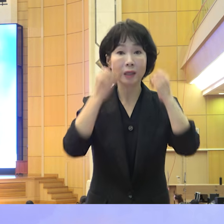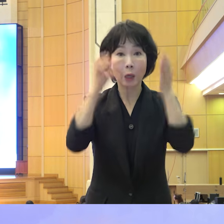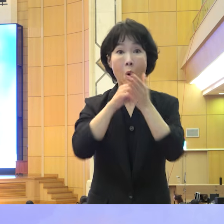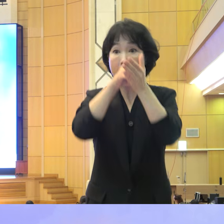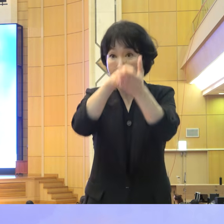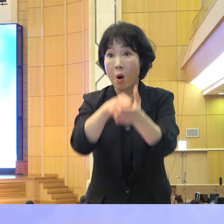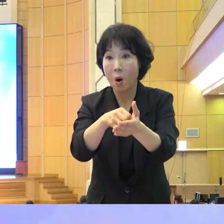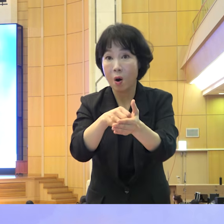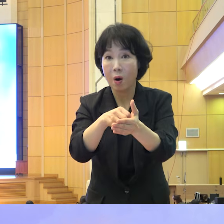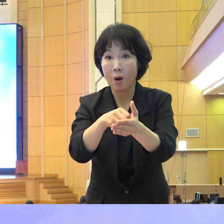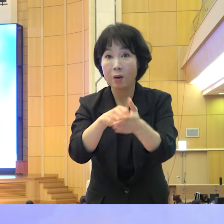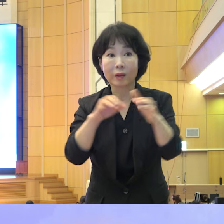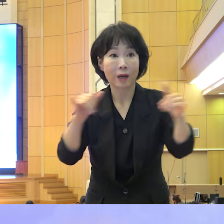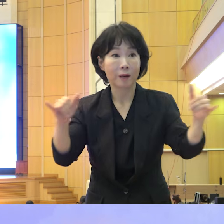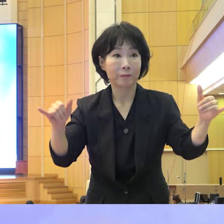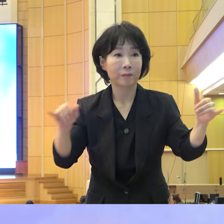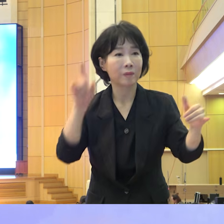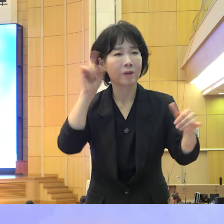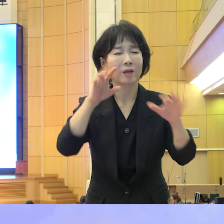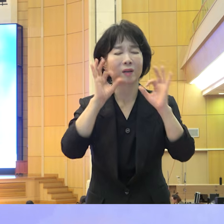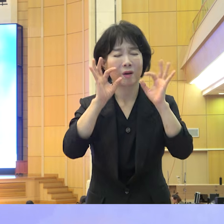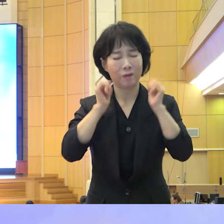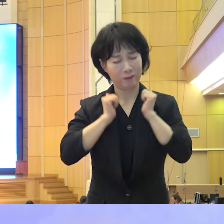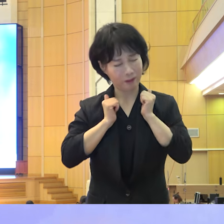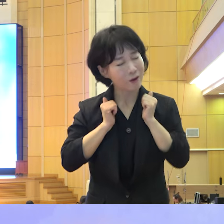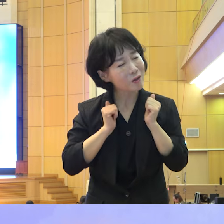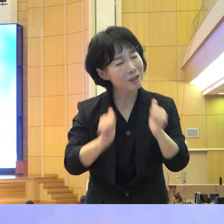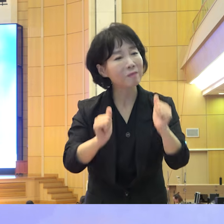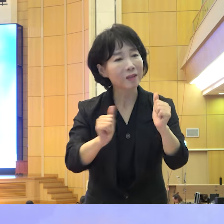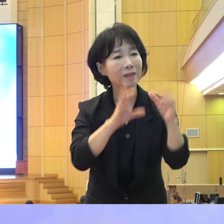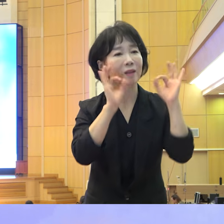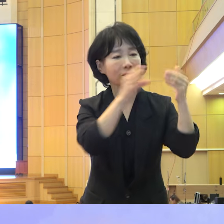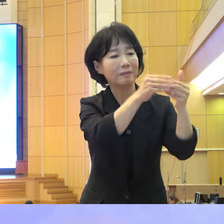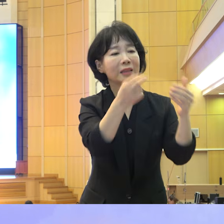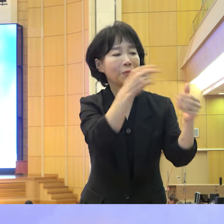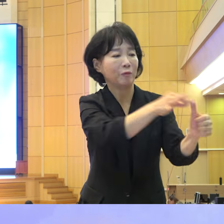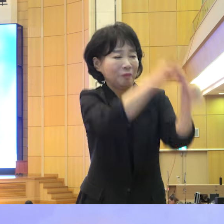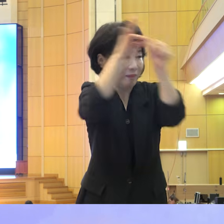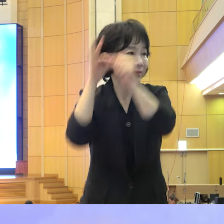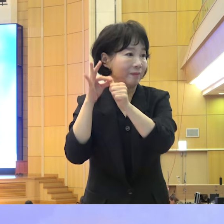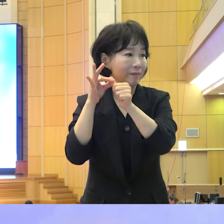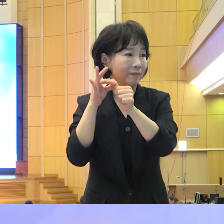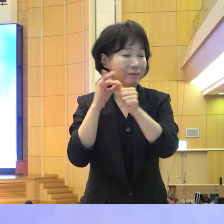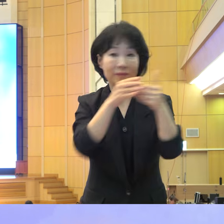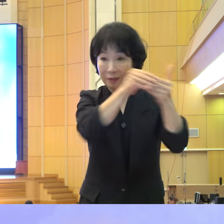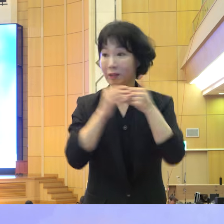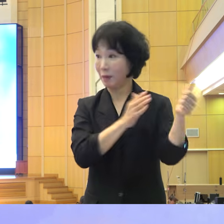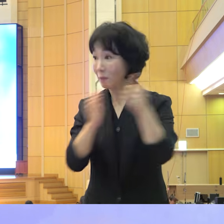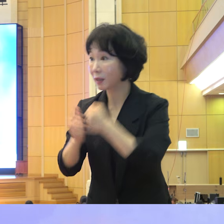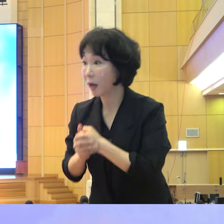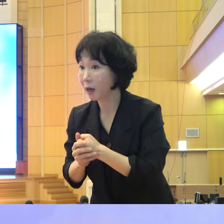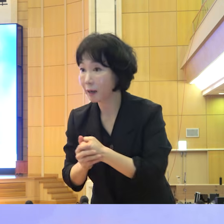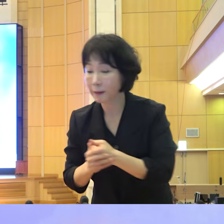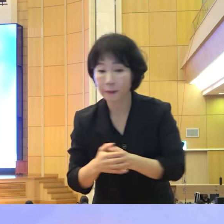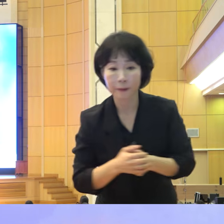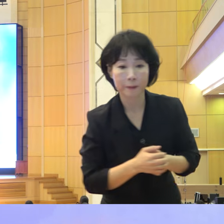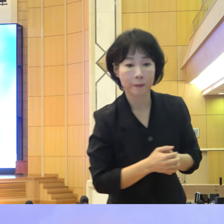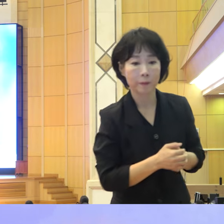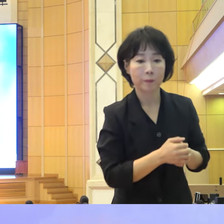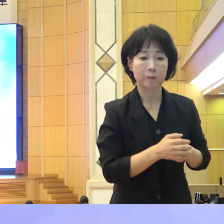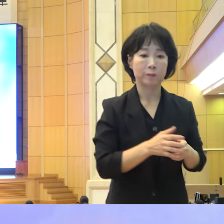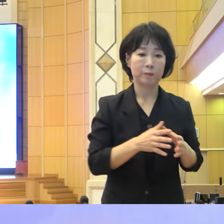분도 축의 전도대회에 전도한 것으로 그렇게 집계하겠습니다. 이번 주